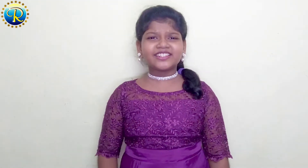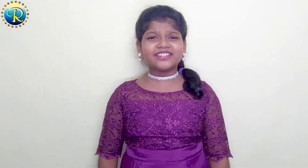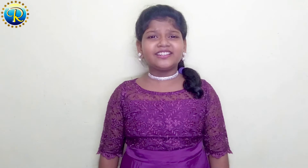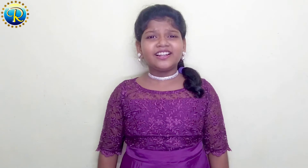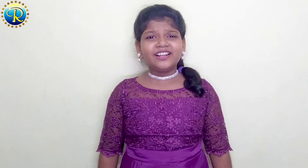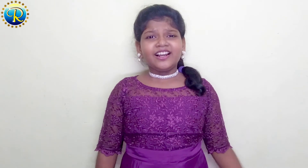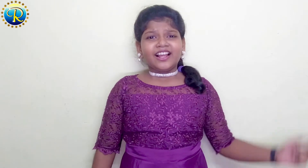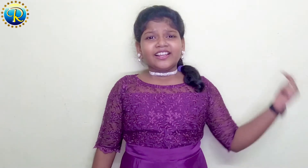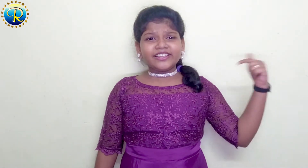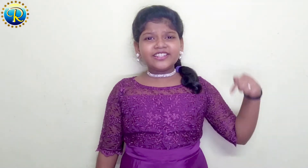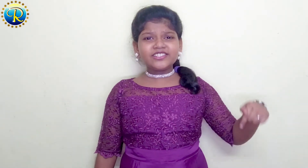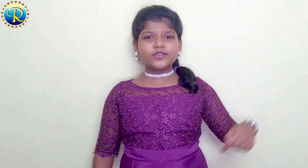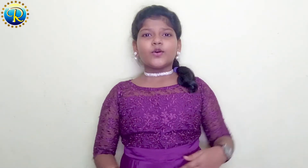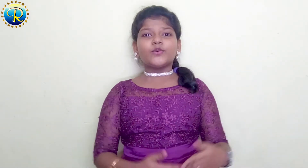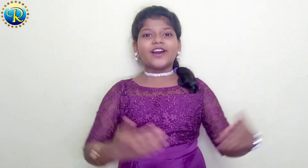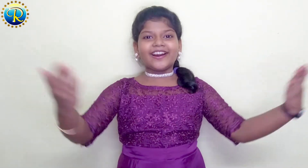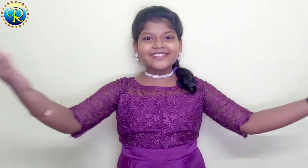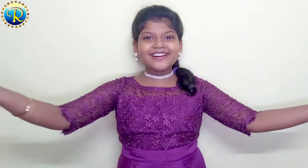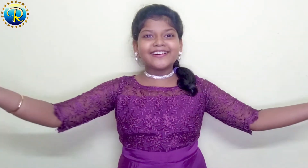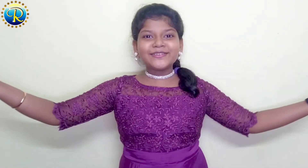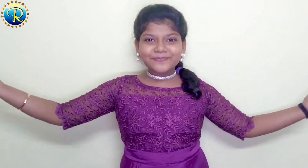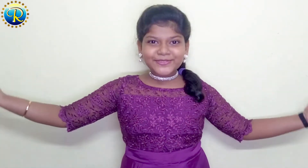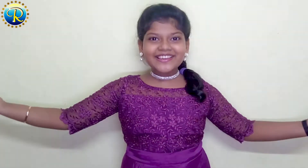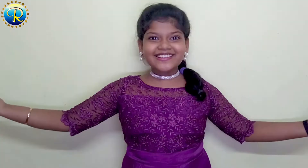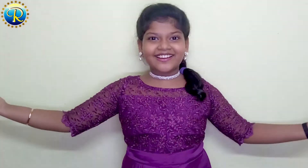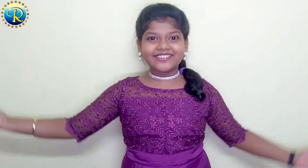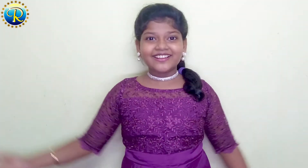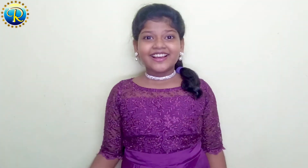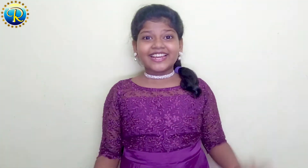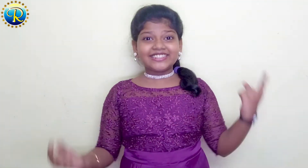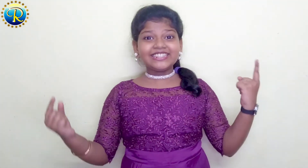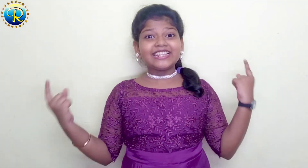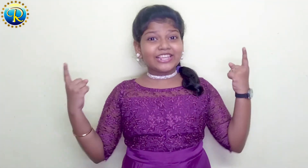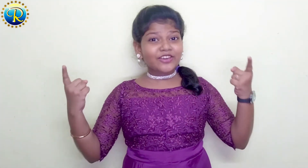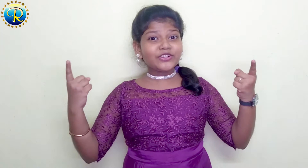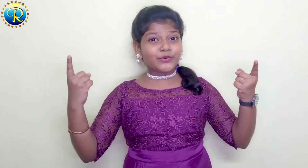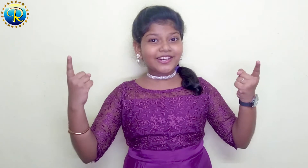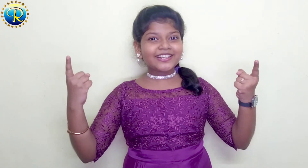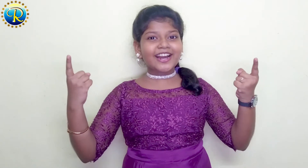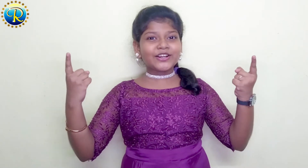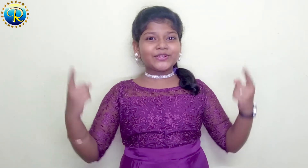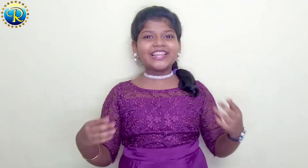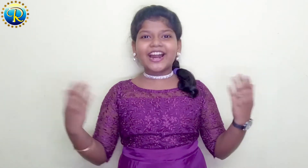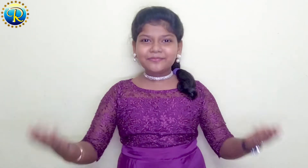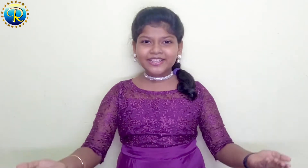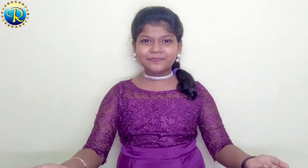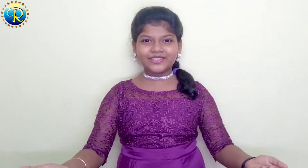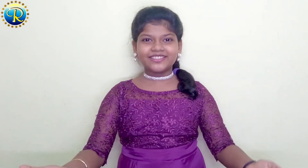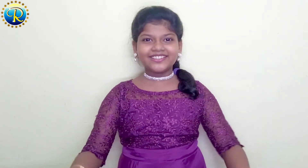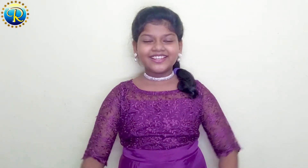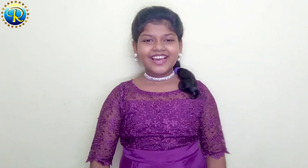intenselyுகு வே metroalten வேỗi டற்றையை தவுங்களgraduateக்கு negatives